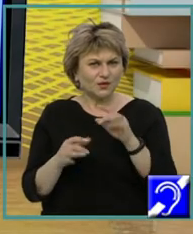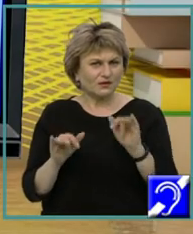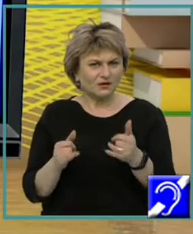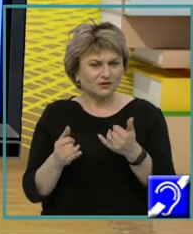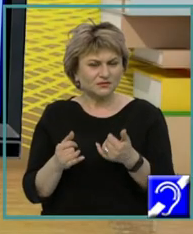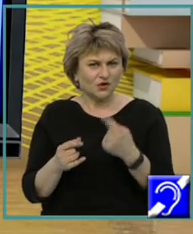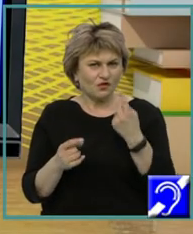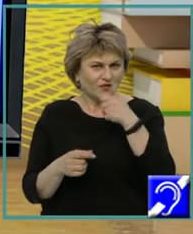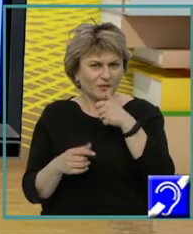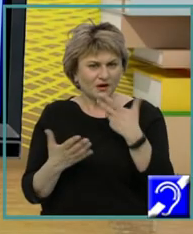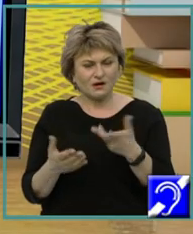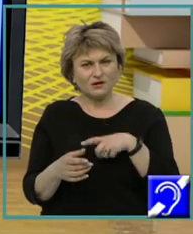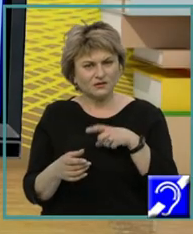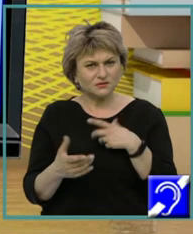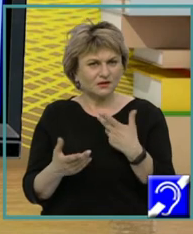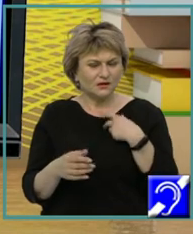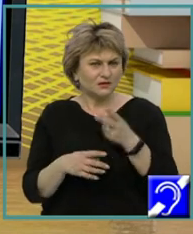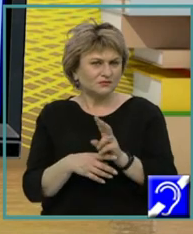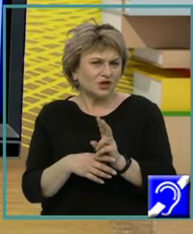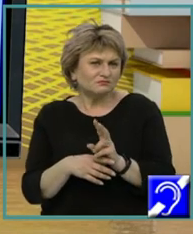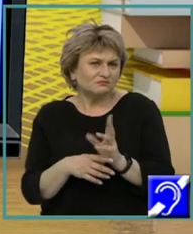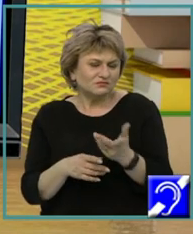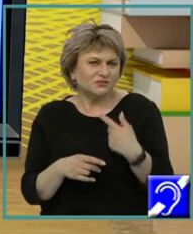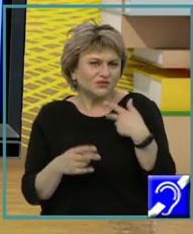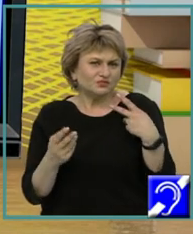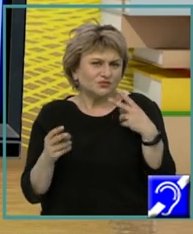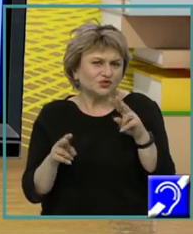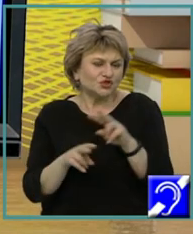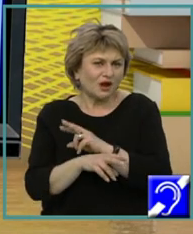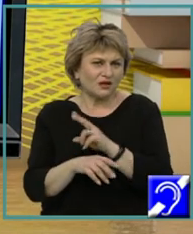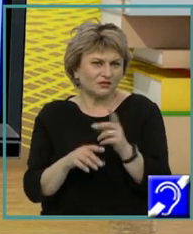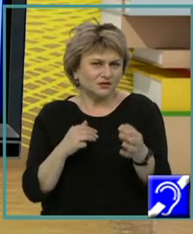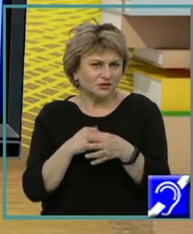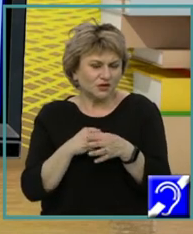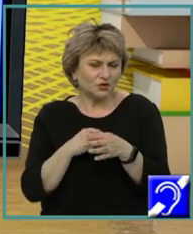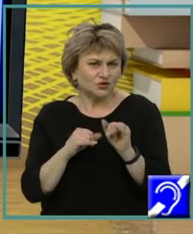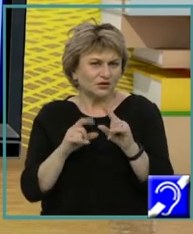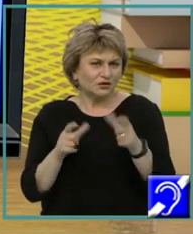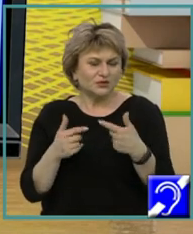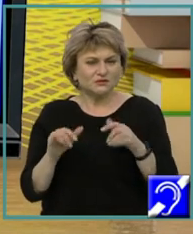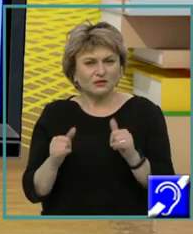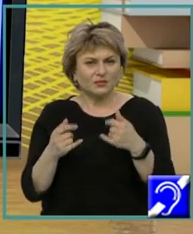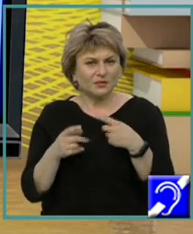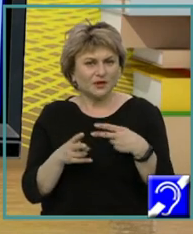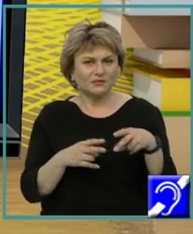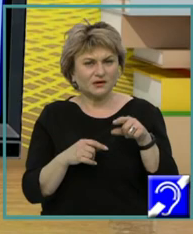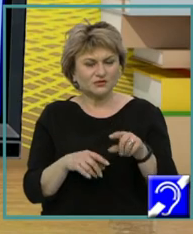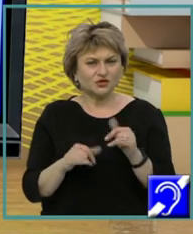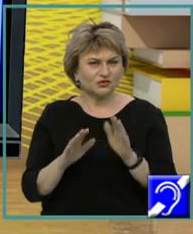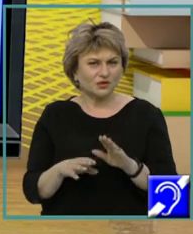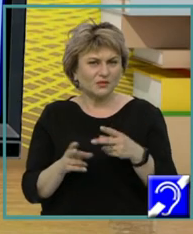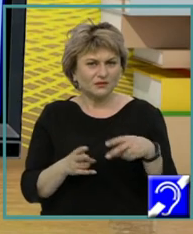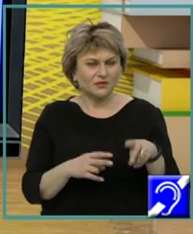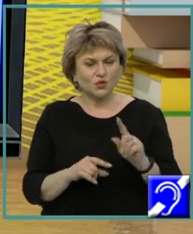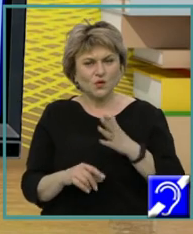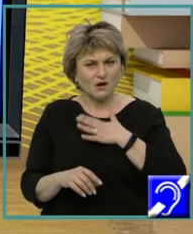o femeie care își a trădat bărbatul ce trebuie să se întâmple cu ea mai departe ramedepat.ro